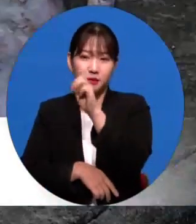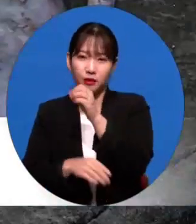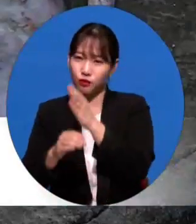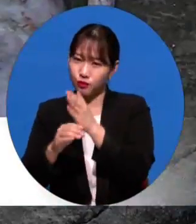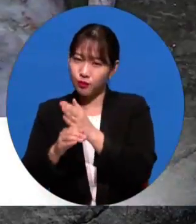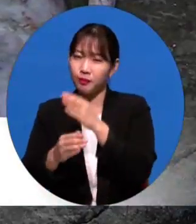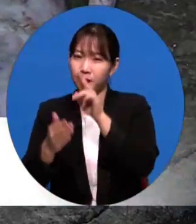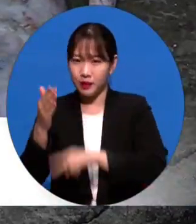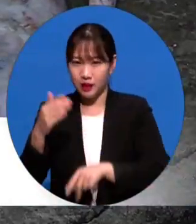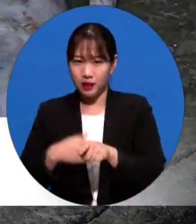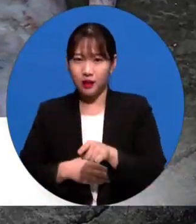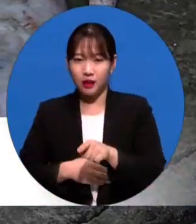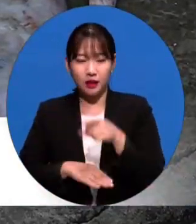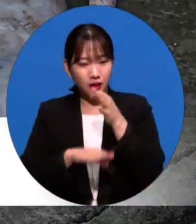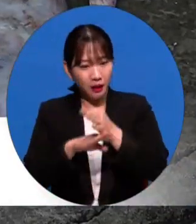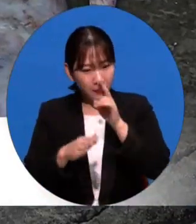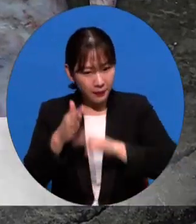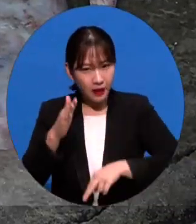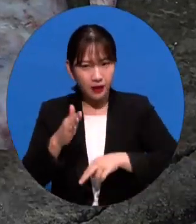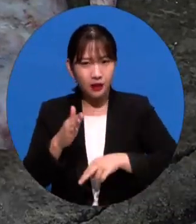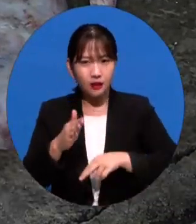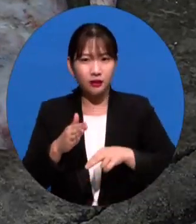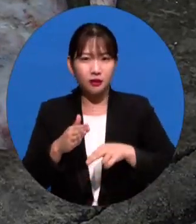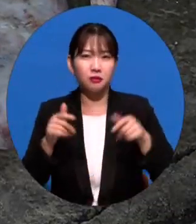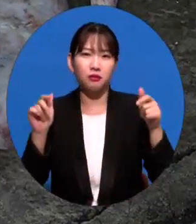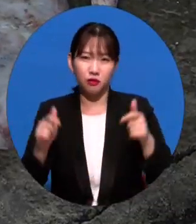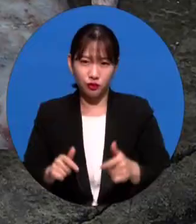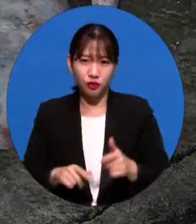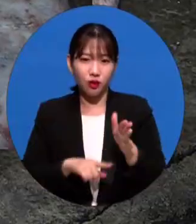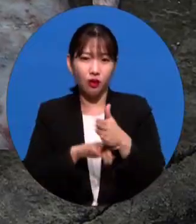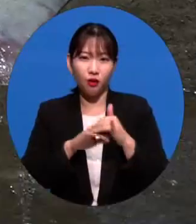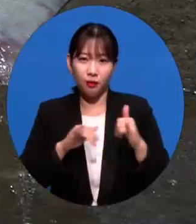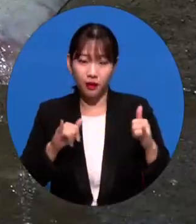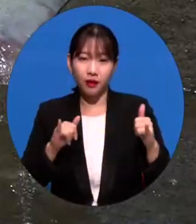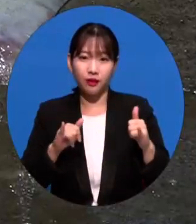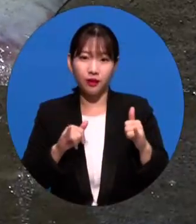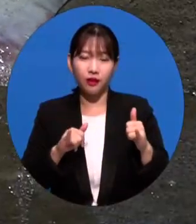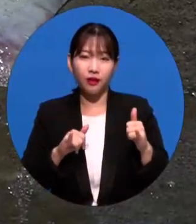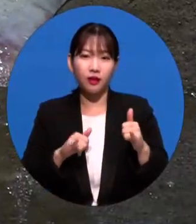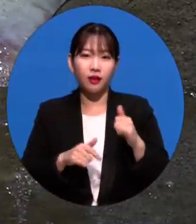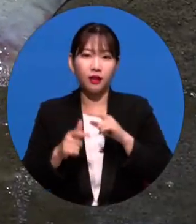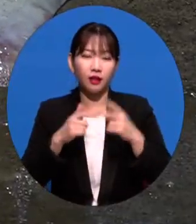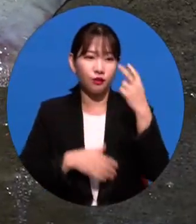중반에 머무는 등 거래도 시들해 어민들은 이중고를 겪고 있습니다.